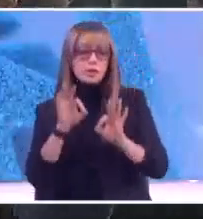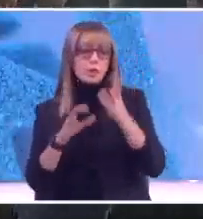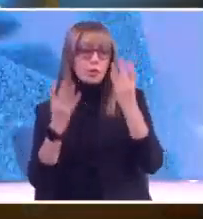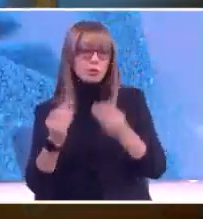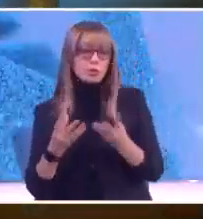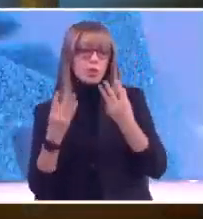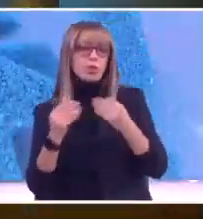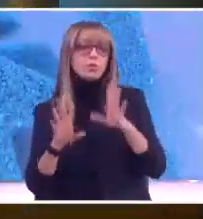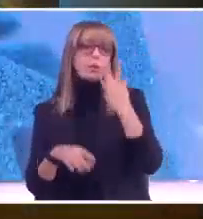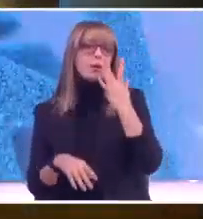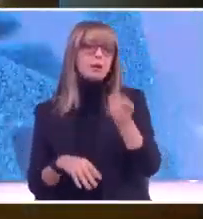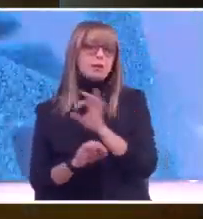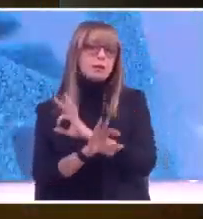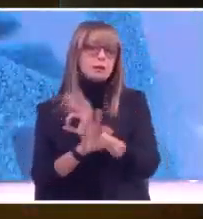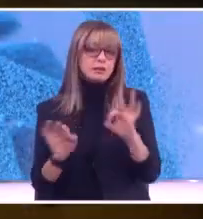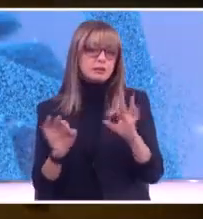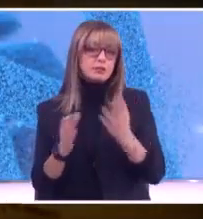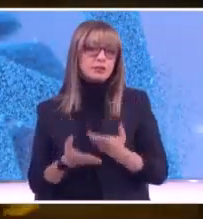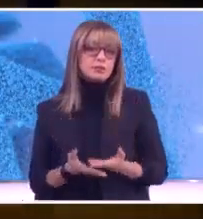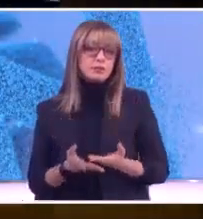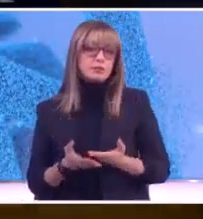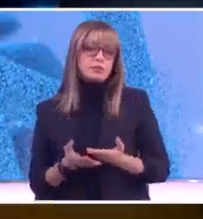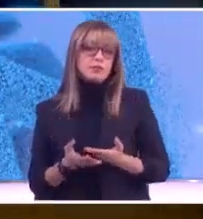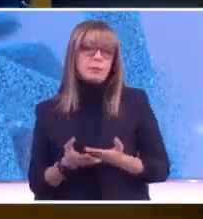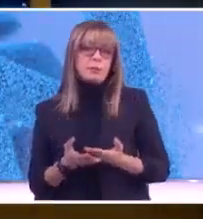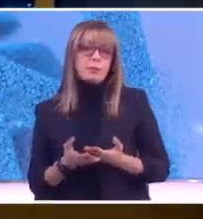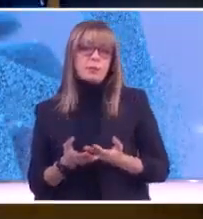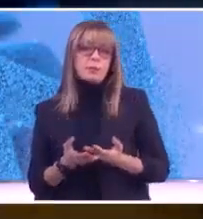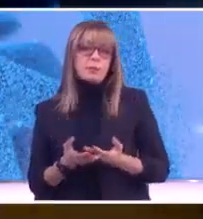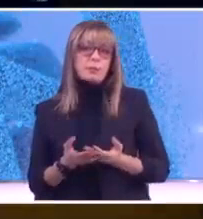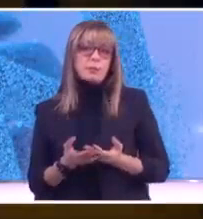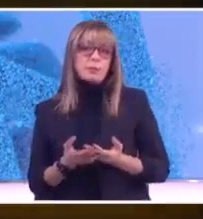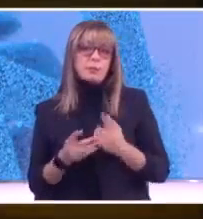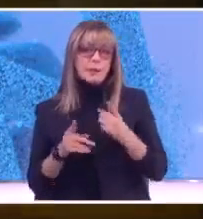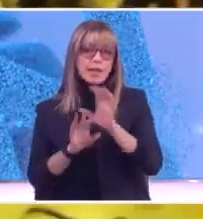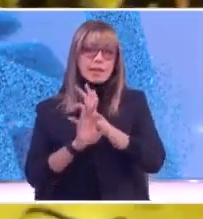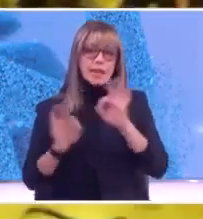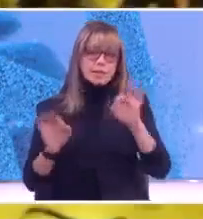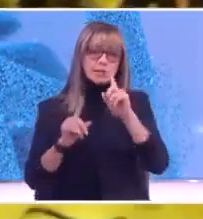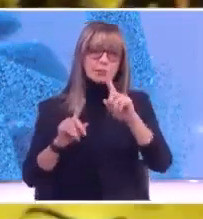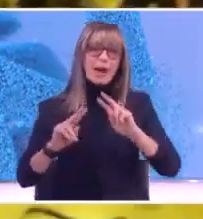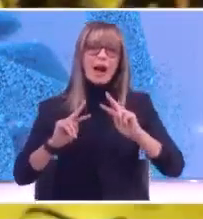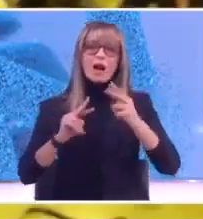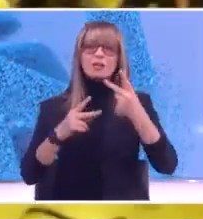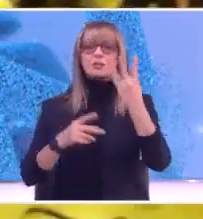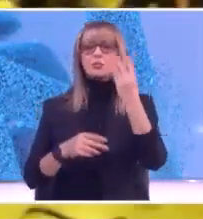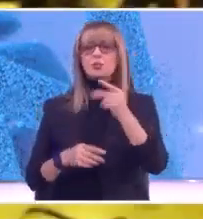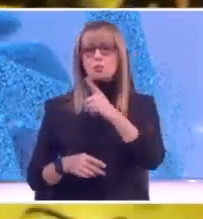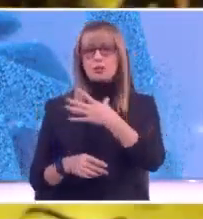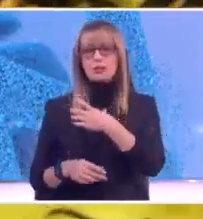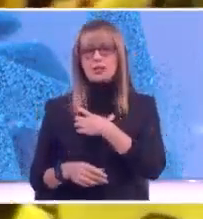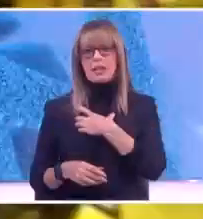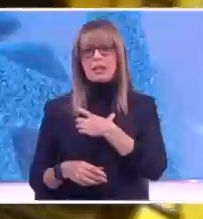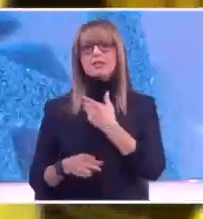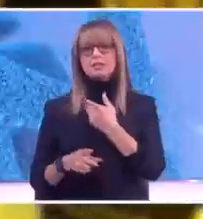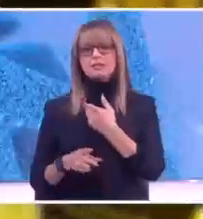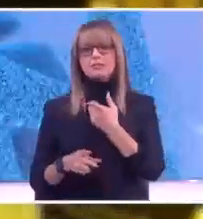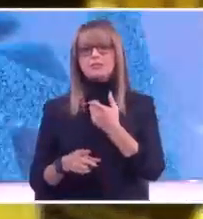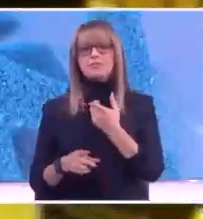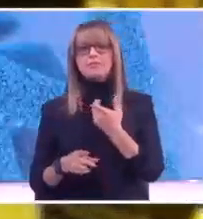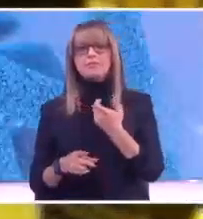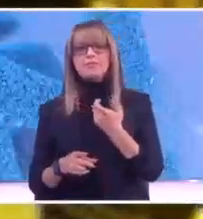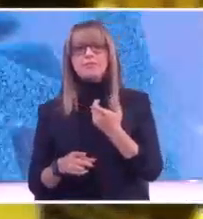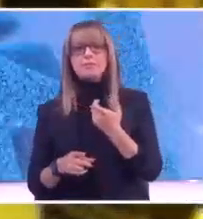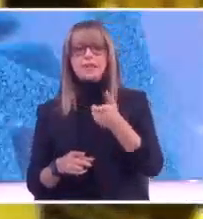ilişkin belirsizliği aslında bir anlamda netleştiren de bir atama oldu. Çünkü kendisi bunun sıkı bir savunucusu.